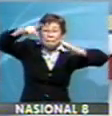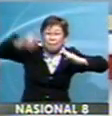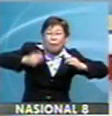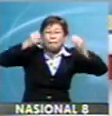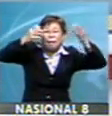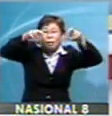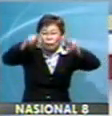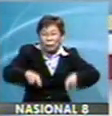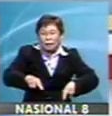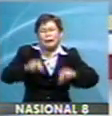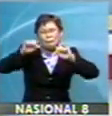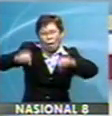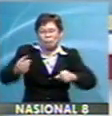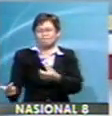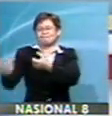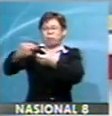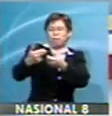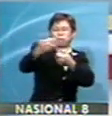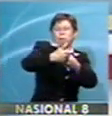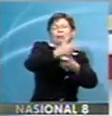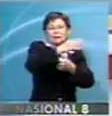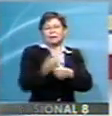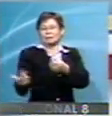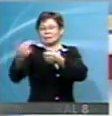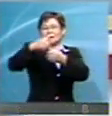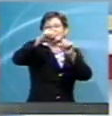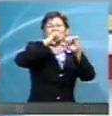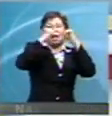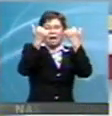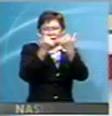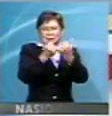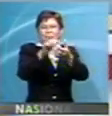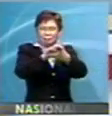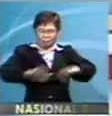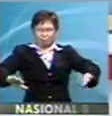lebih banyak rakyatnya yang sanggup mengambil bahagian dan melibatkan diri dalam agensi-agensi